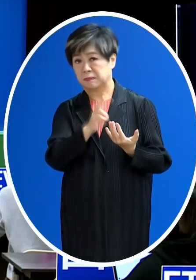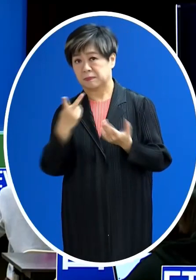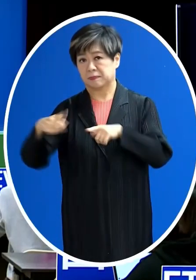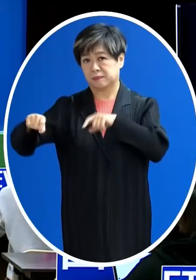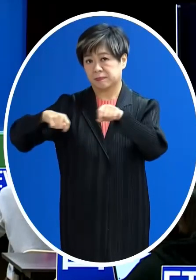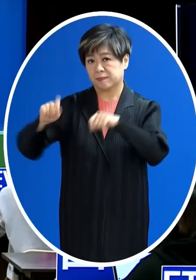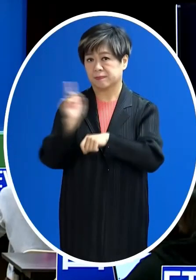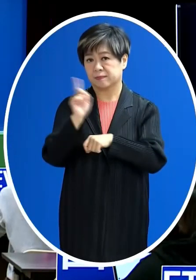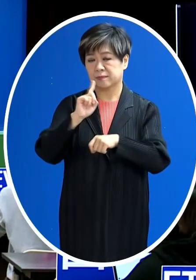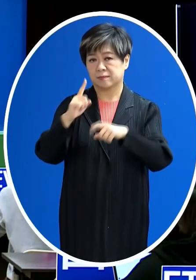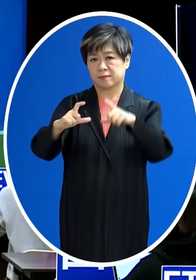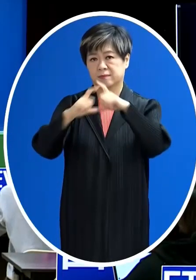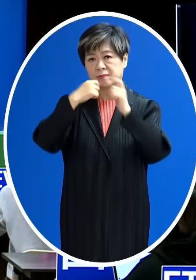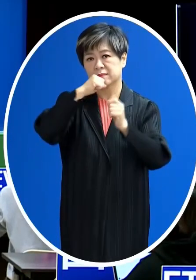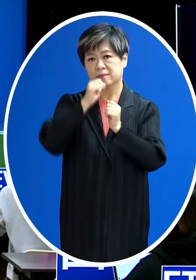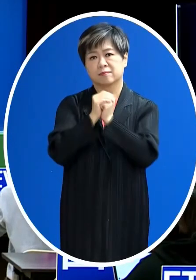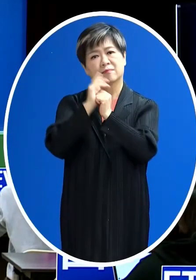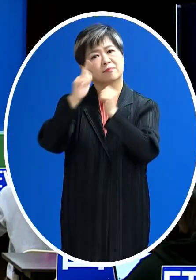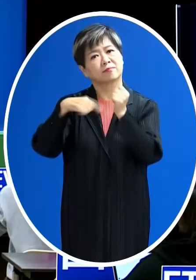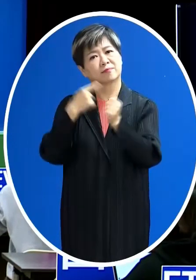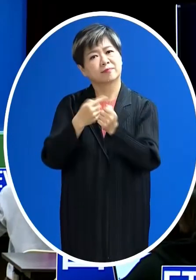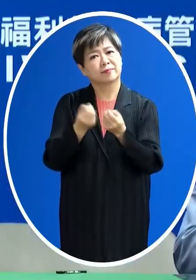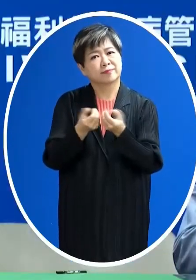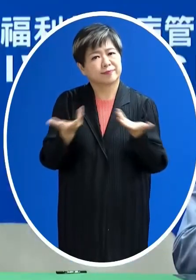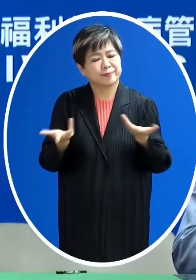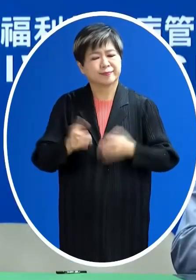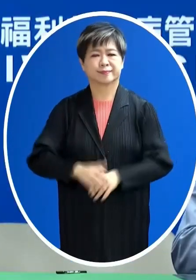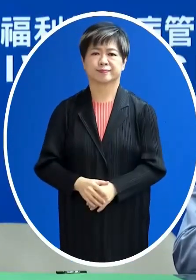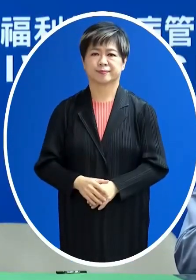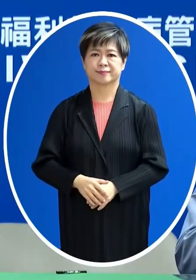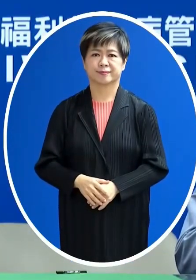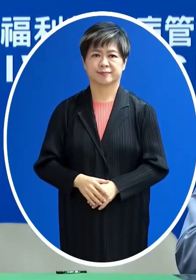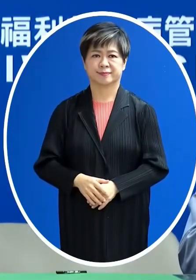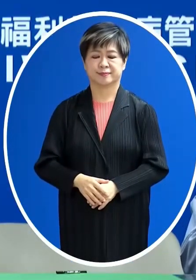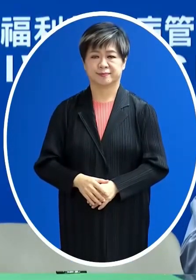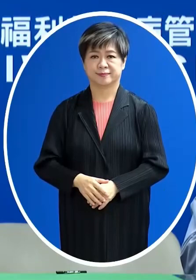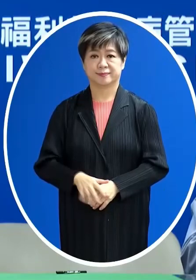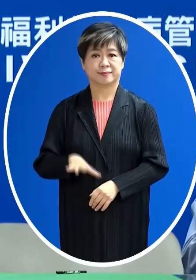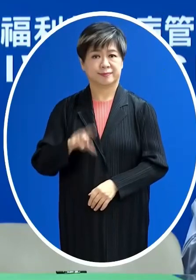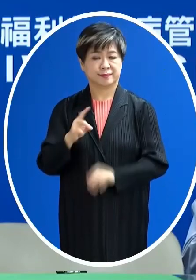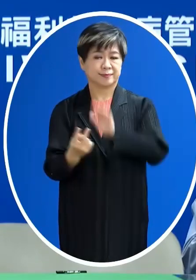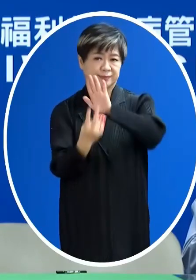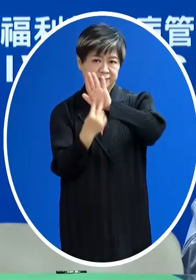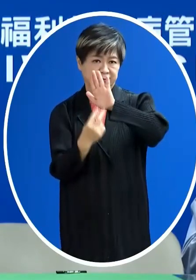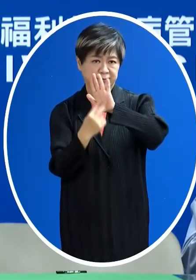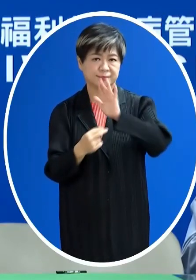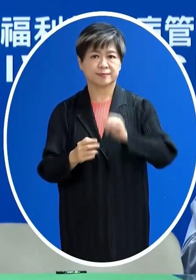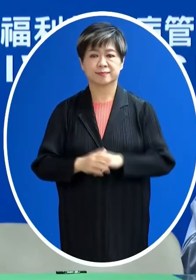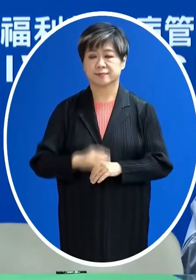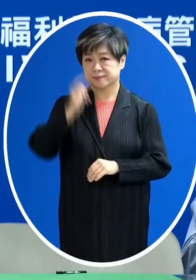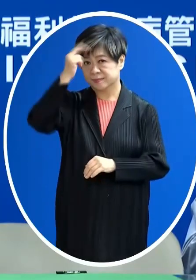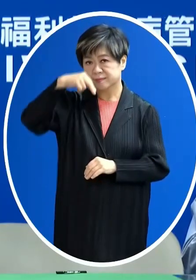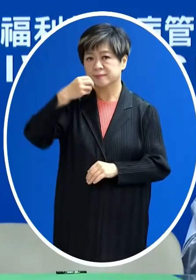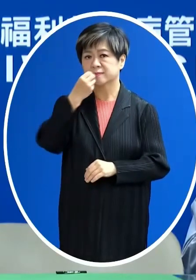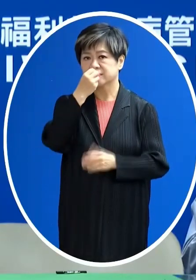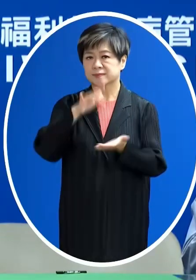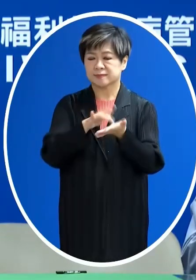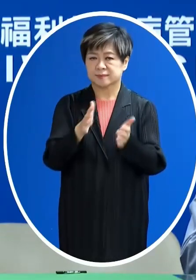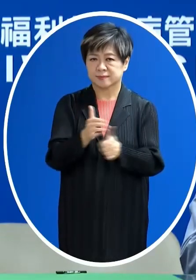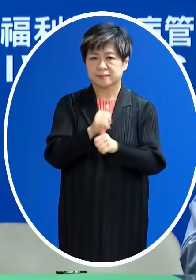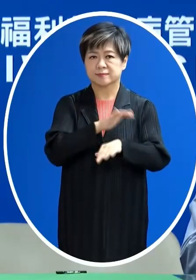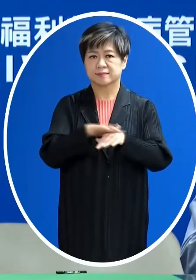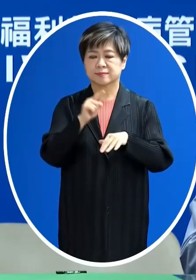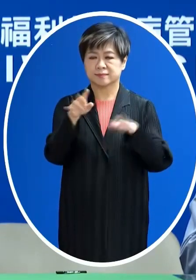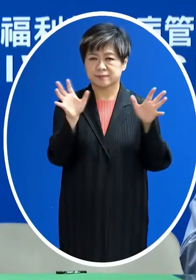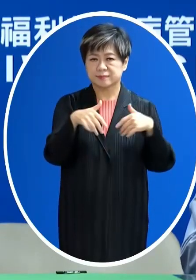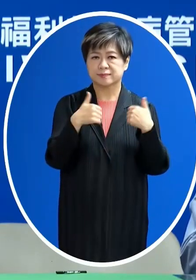台商可以顺利返台过年？ 好，我想是这样子啊、哦，先讲这个，我们下午食药署召集这个乙酰